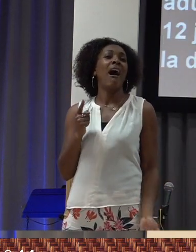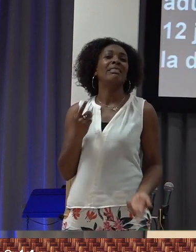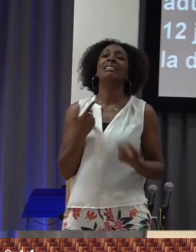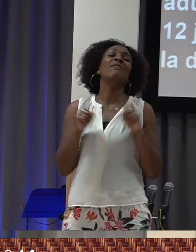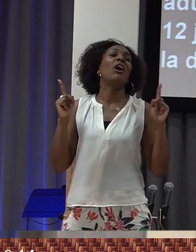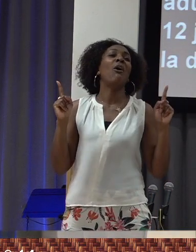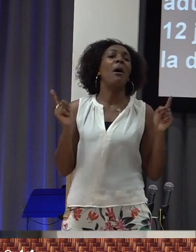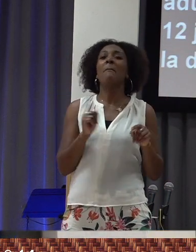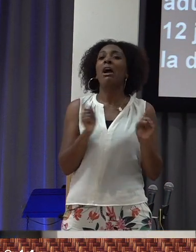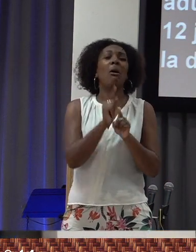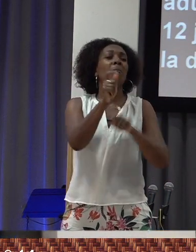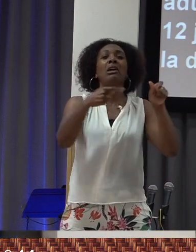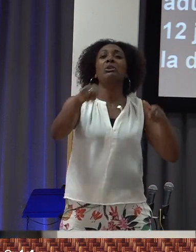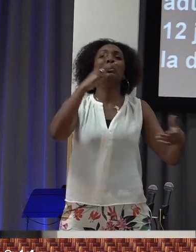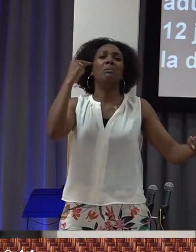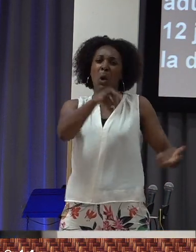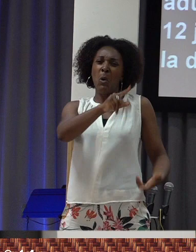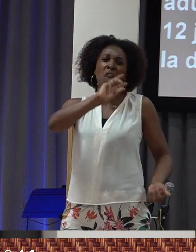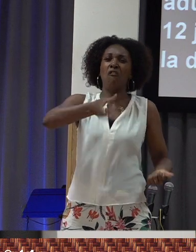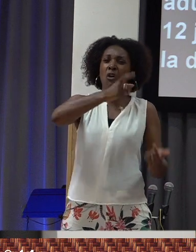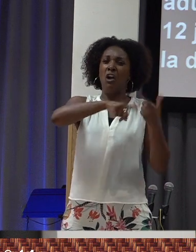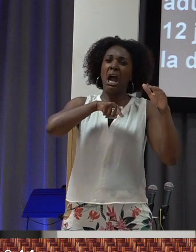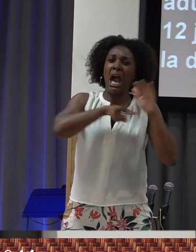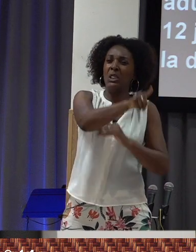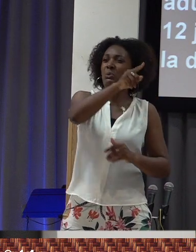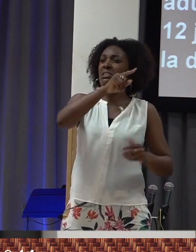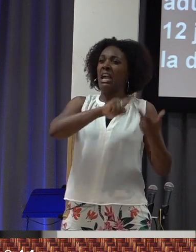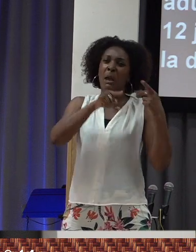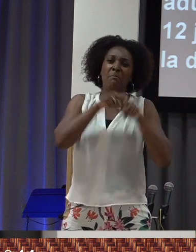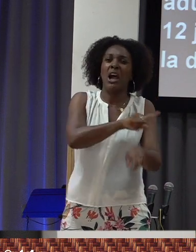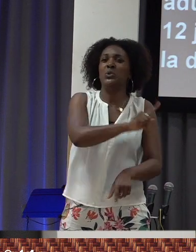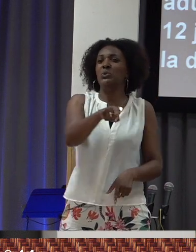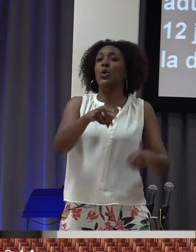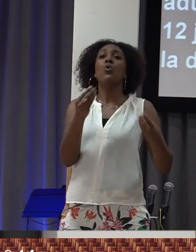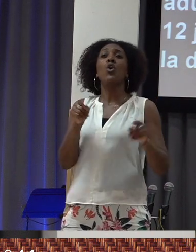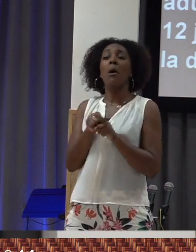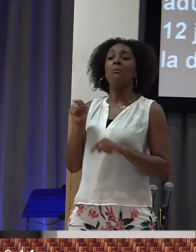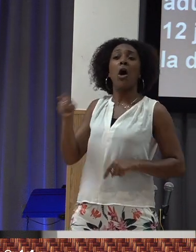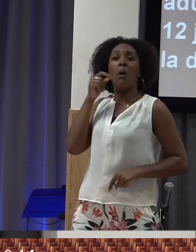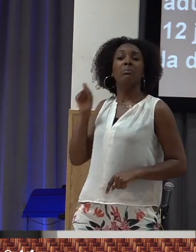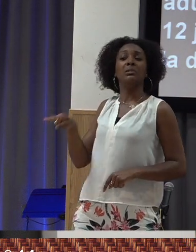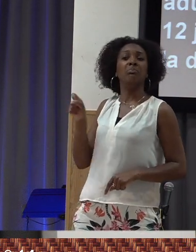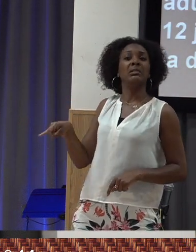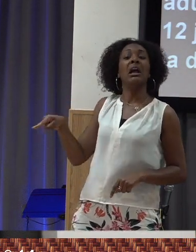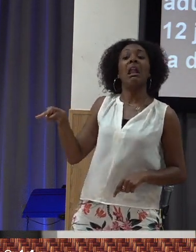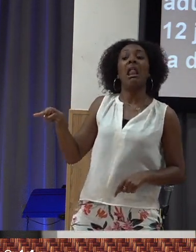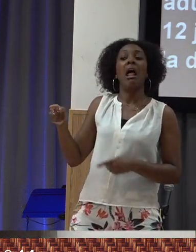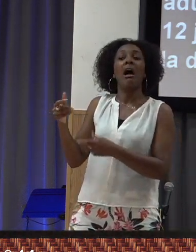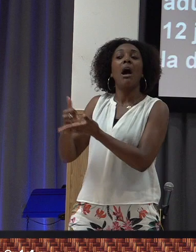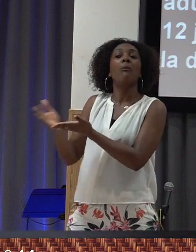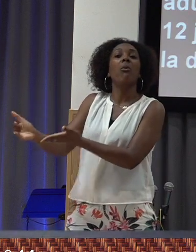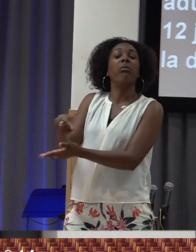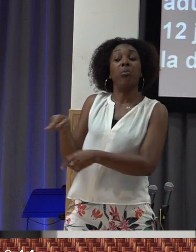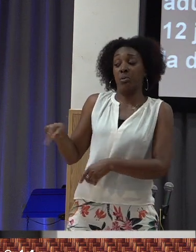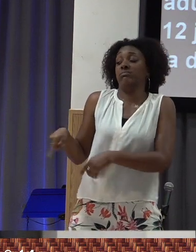des hommes, qui sont ravisseurs, injustes, adultères, ou même comme ce publicain, j'ajouterai ce vil